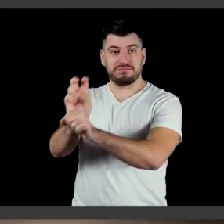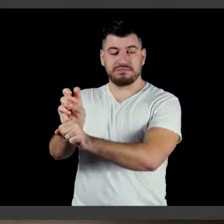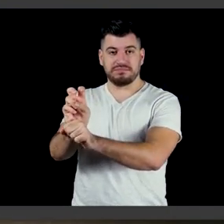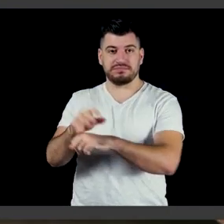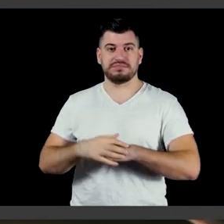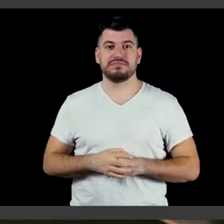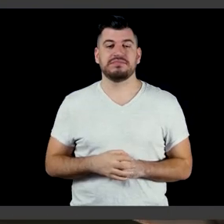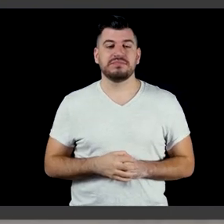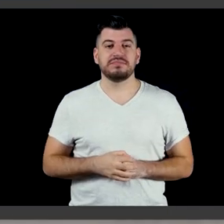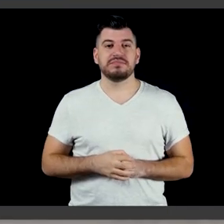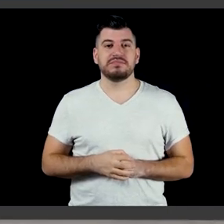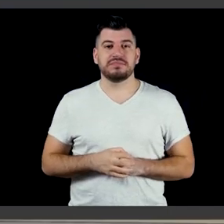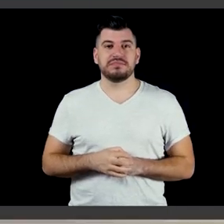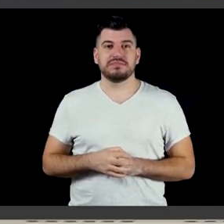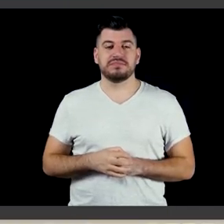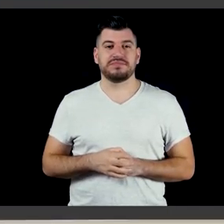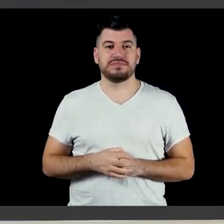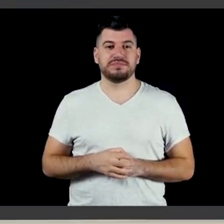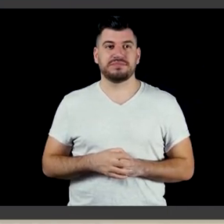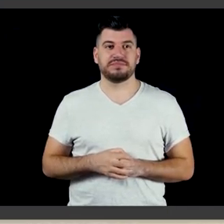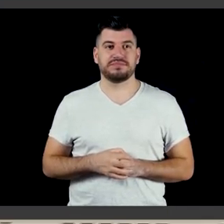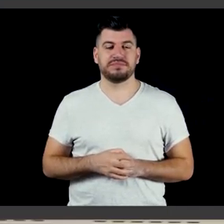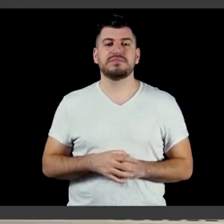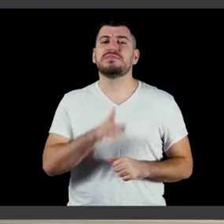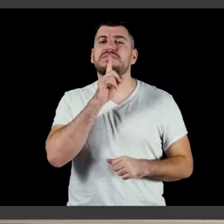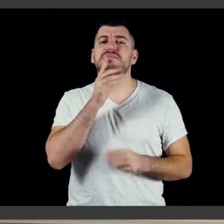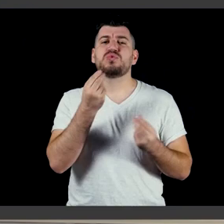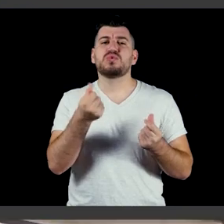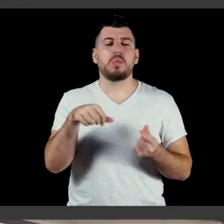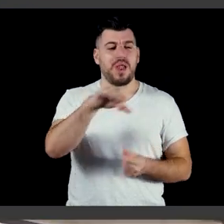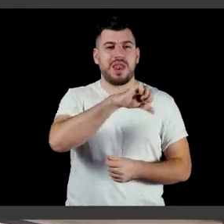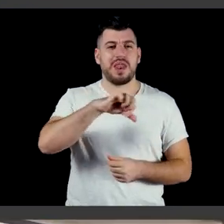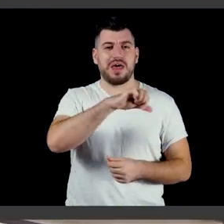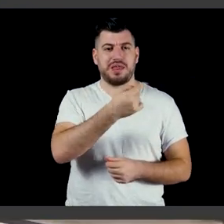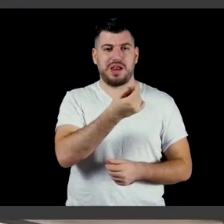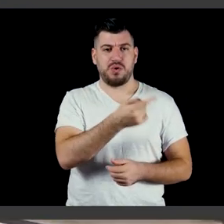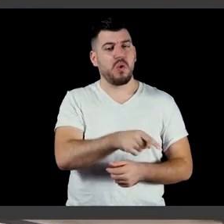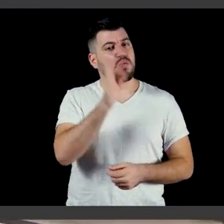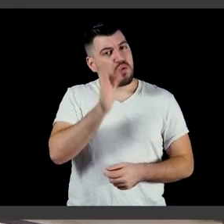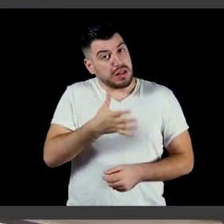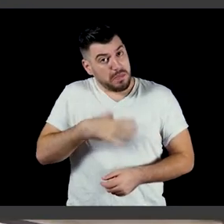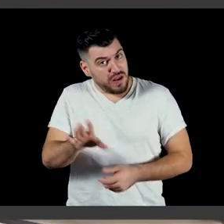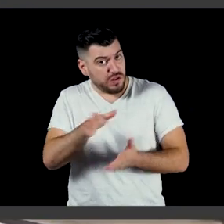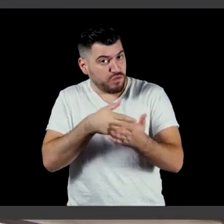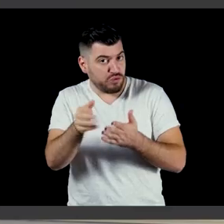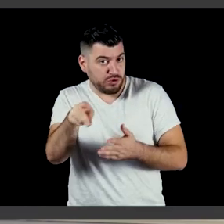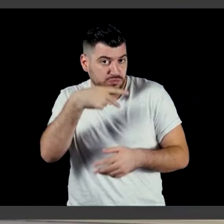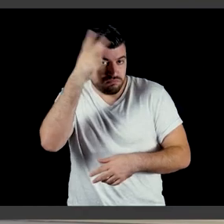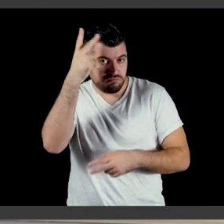άκρη. Πάμε για τα επόμενα, ακριβώς με τον ίδιο τρόπο, λίγο λαδάκι. Παραλαμβάνω, μπορείτε να βάλετε και βουτυράκι.